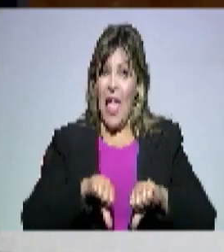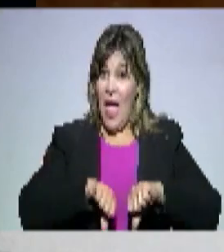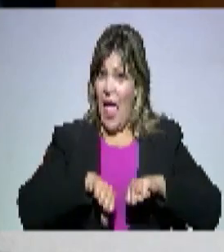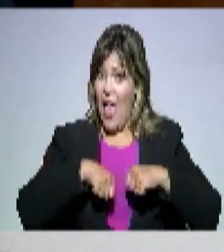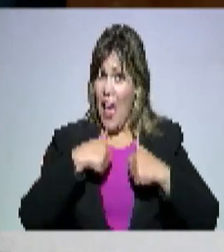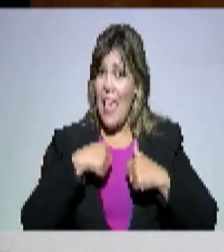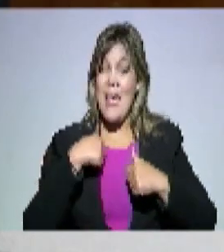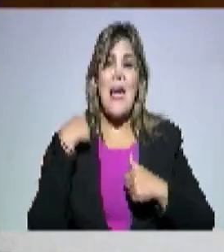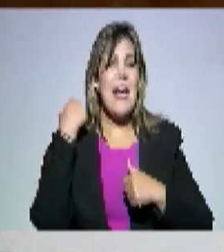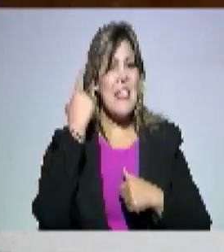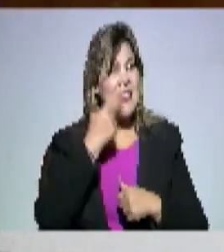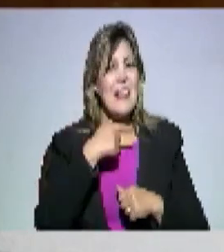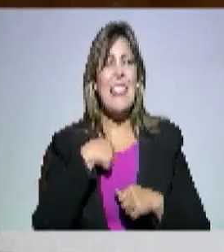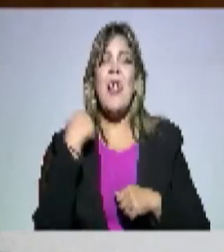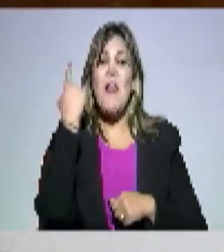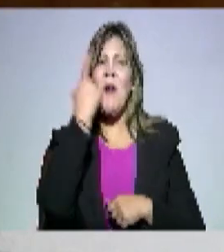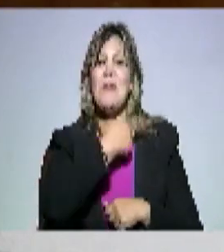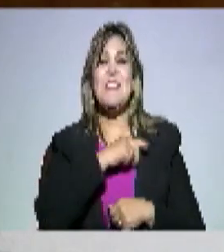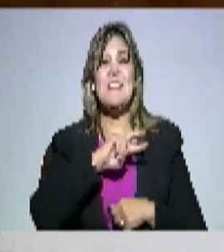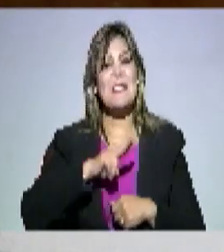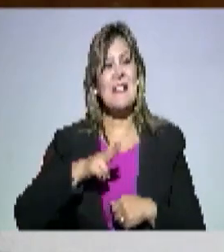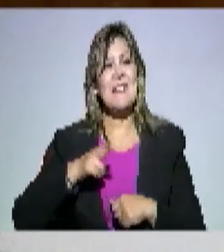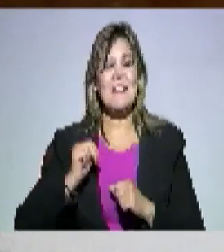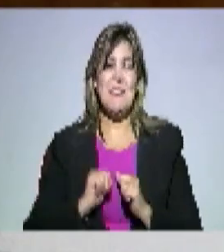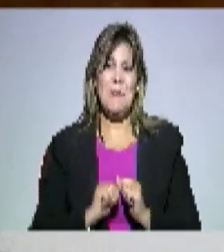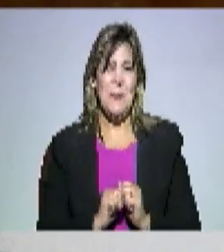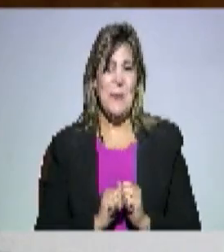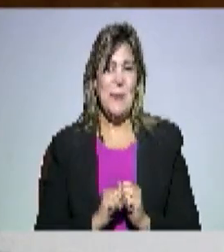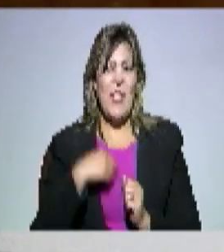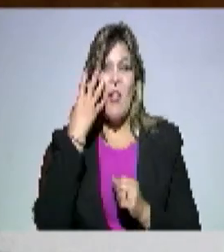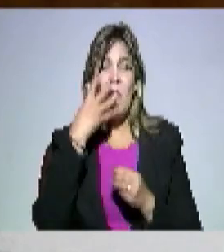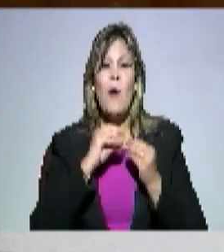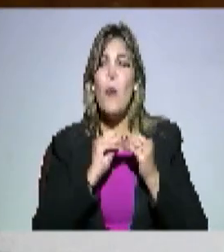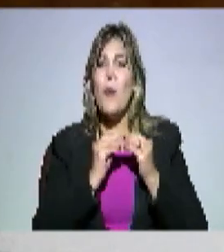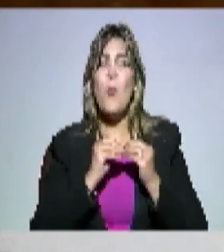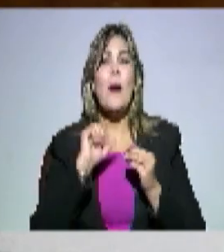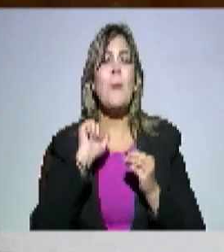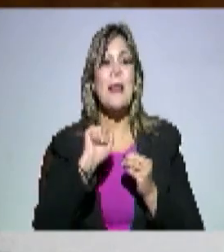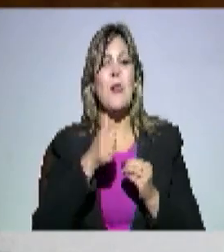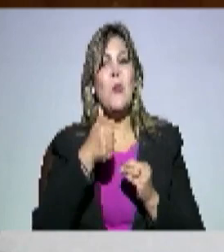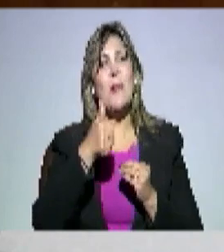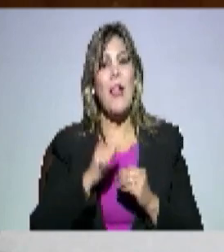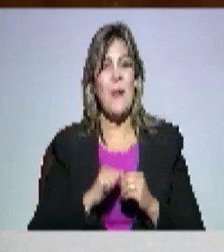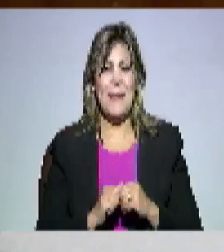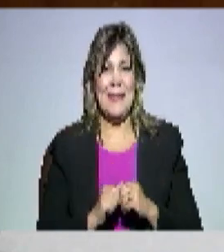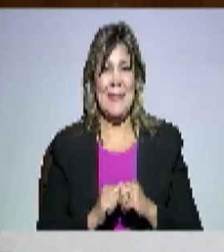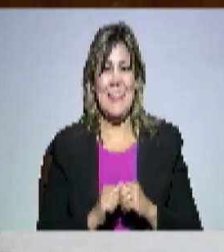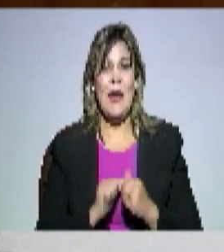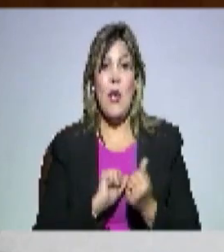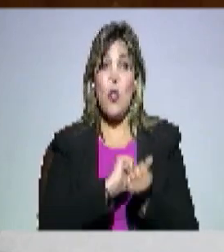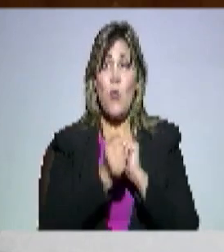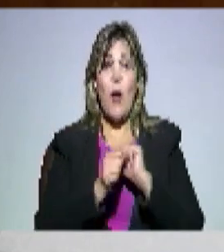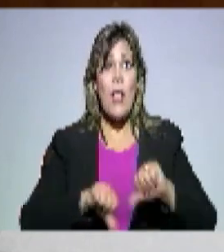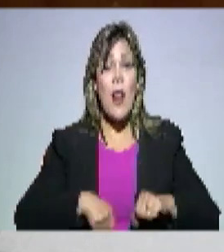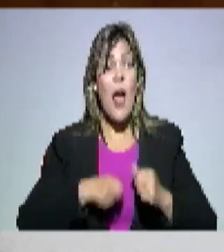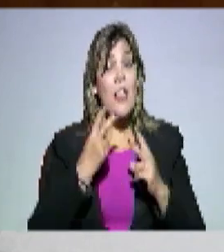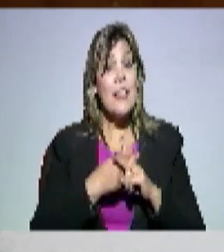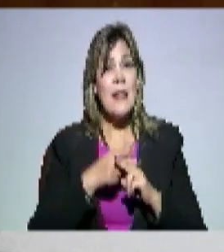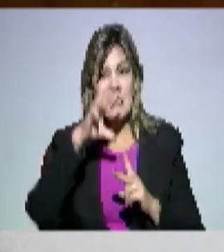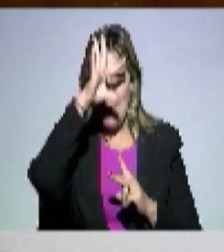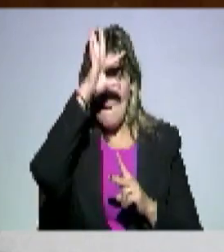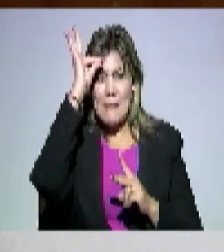سلوكهم حياتهم فضائلهم وتغير حياه الناس خلينا ناخد